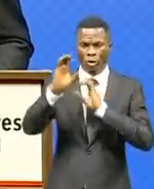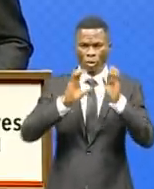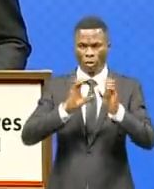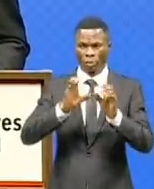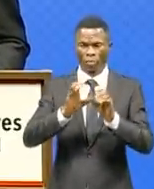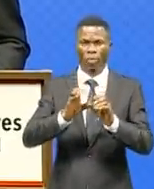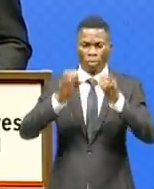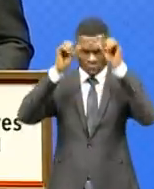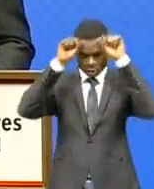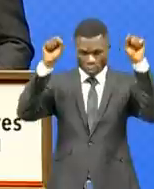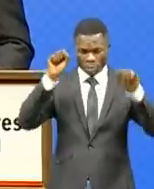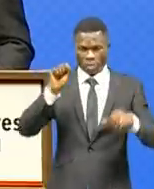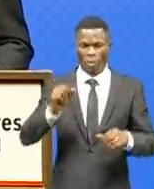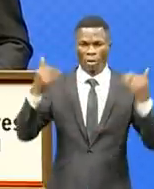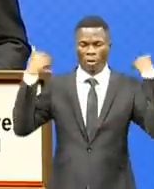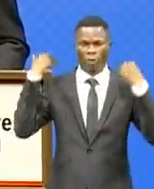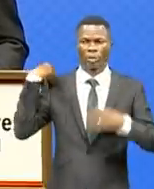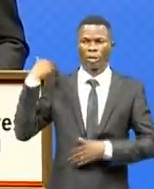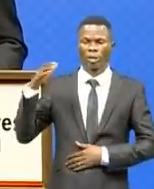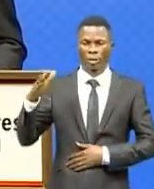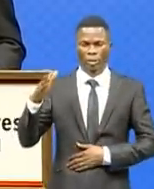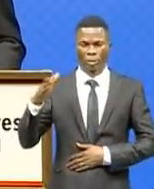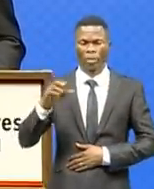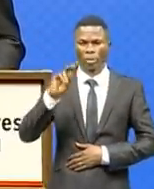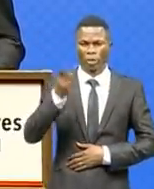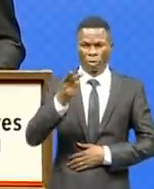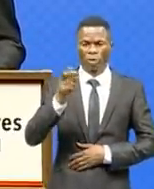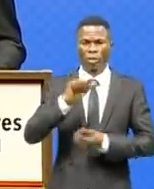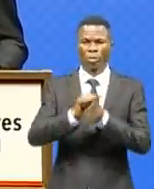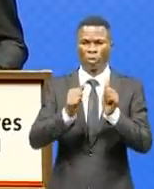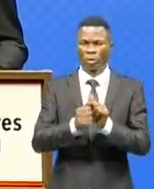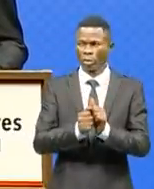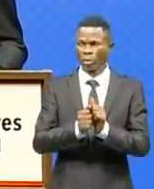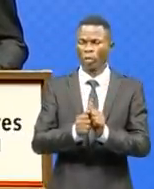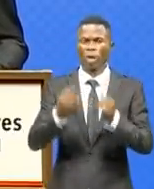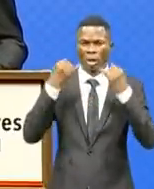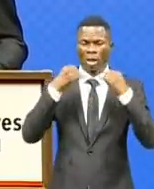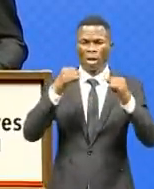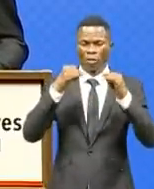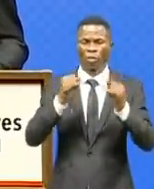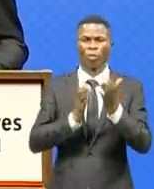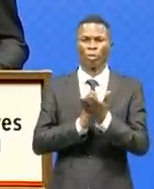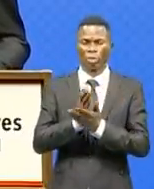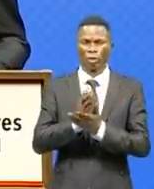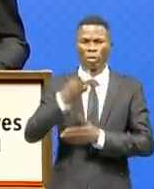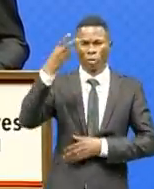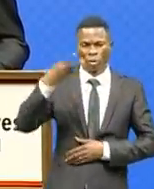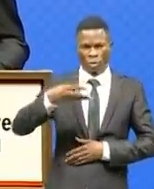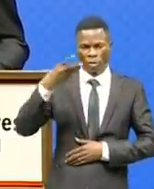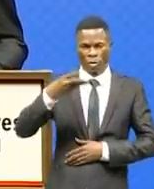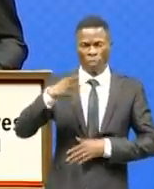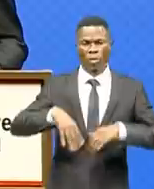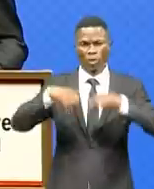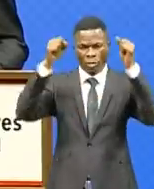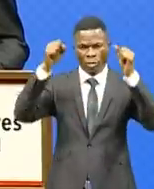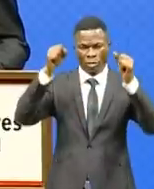du président de la République, chef de l'État. 2. Point d'information. 3.